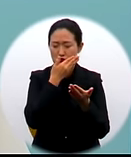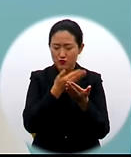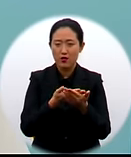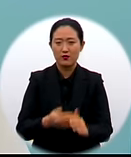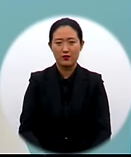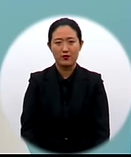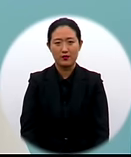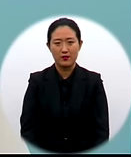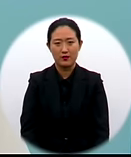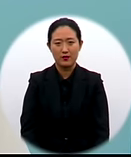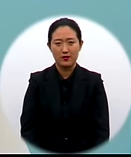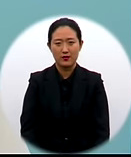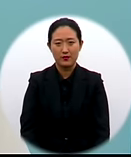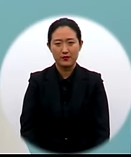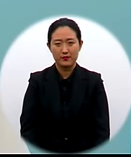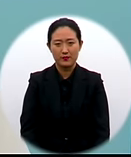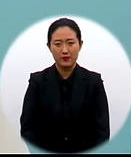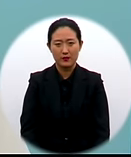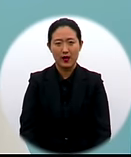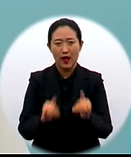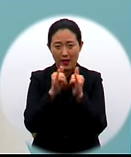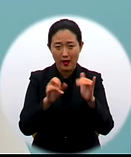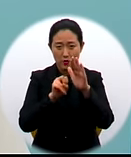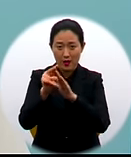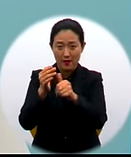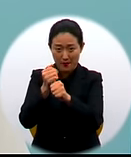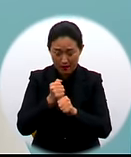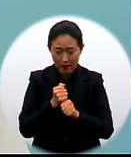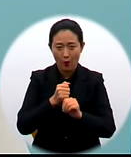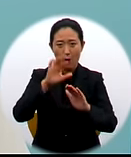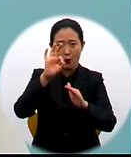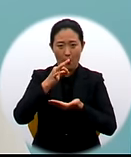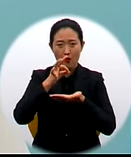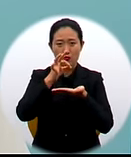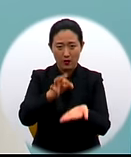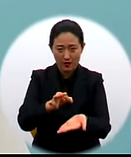중요했고, 좀 거칠게 말하면 도망가지 않아야 하고, 제때 월급 줄수 있어야 하고,